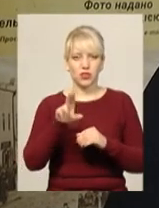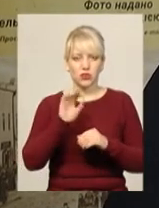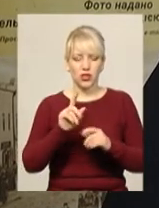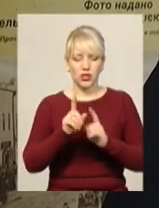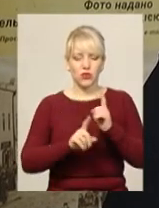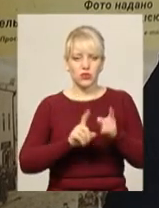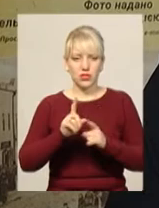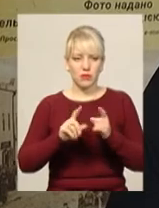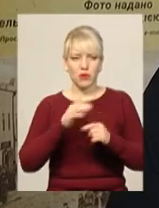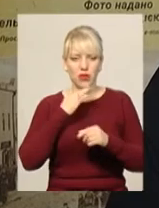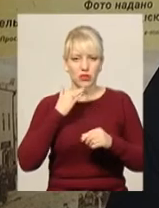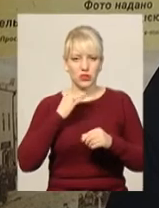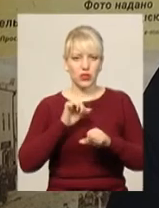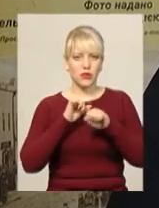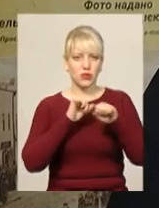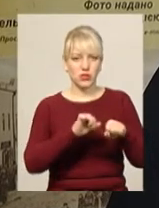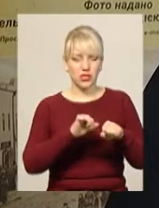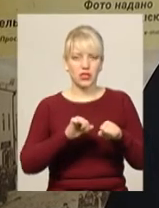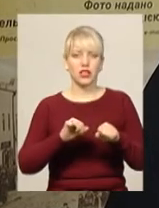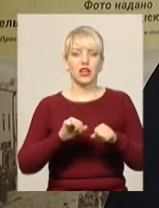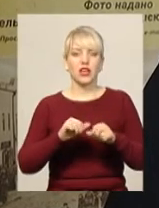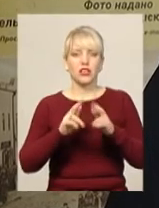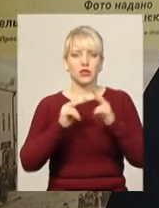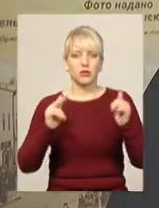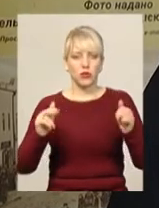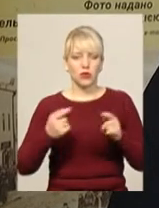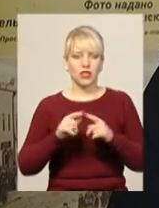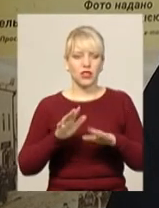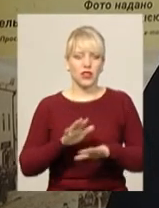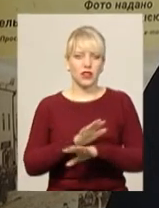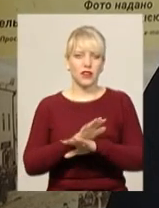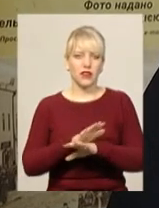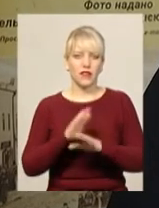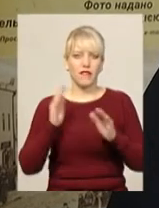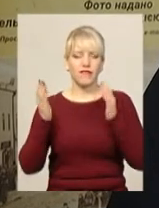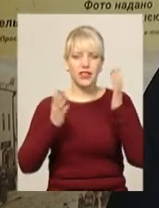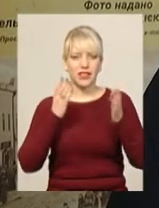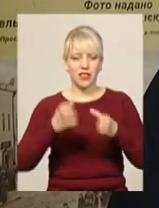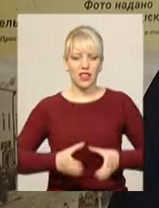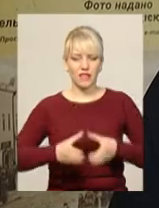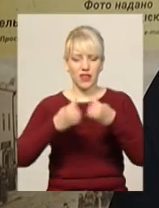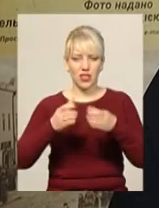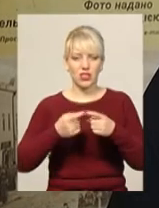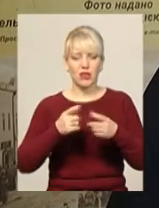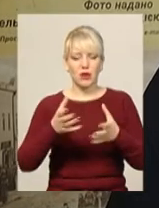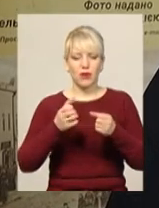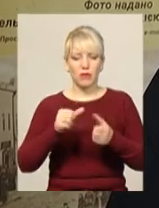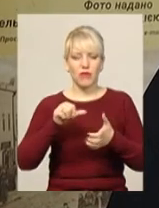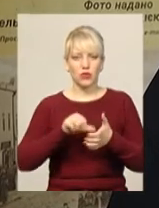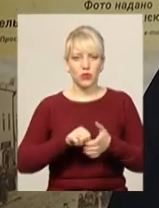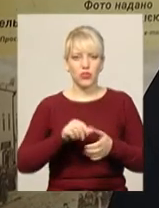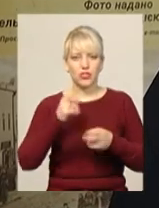бовитьох фортифікаційних споруд, в тому числі і вітряна вежа. Усі багато приймав участь в інженерній розбудові,